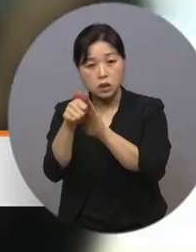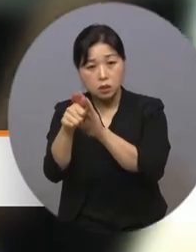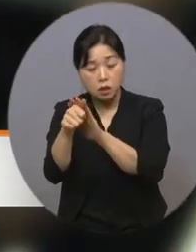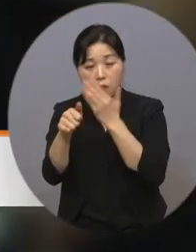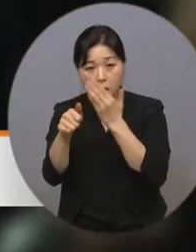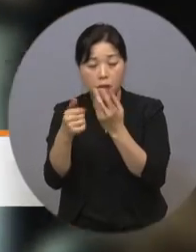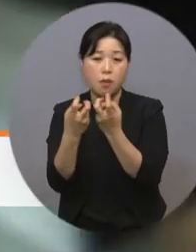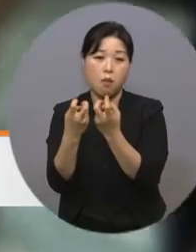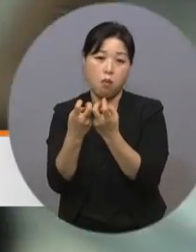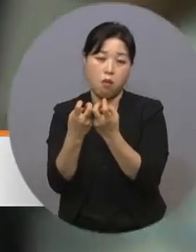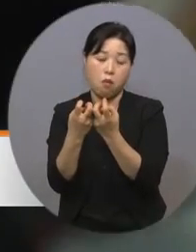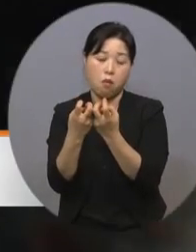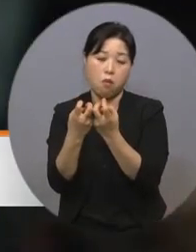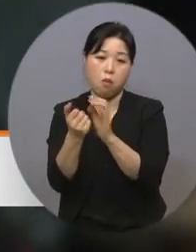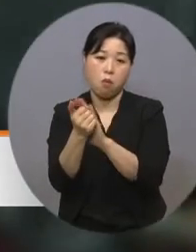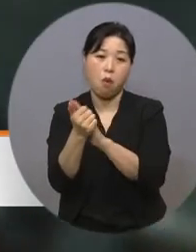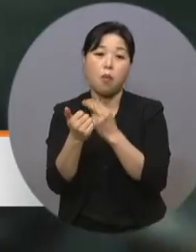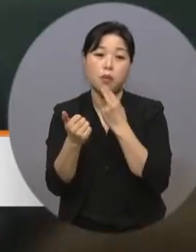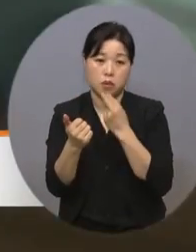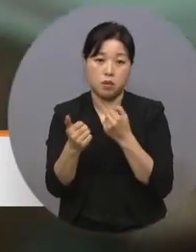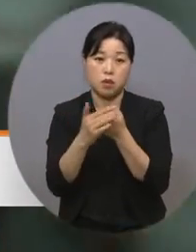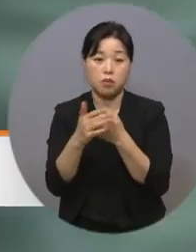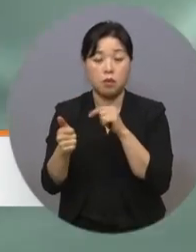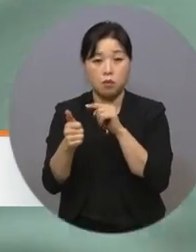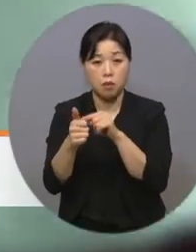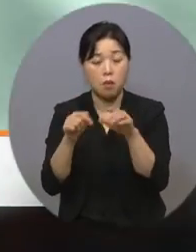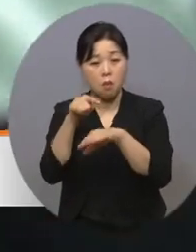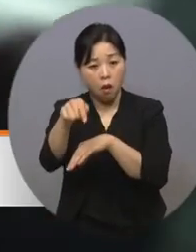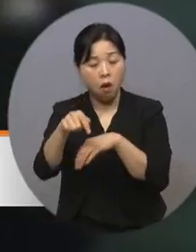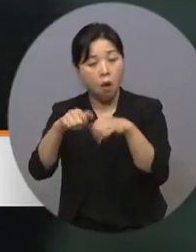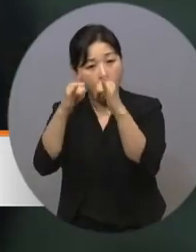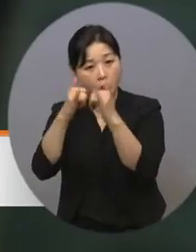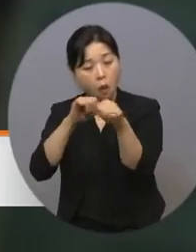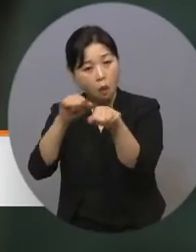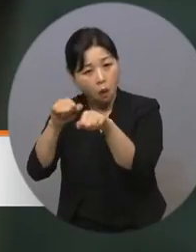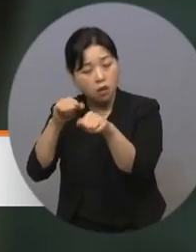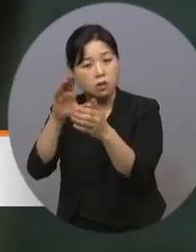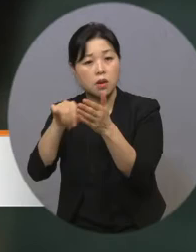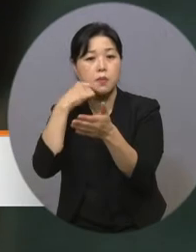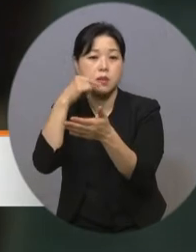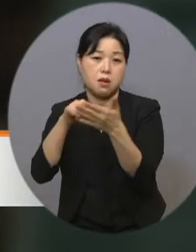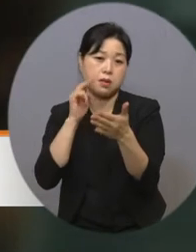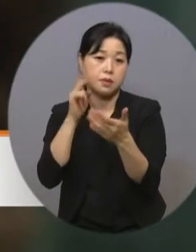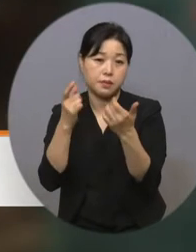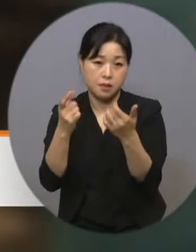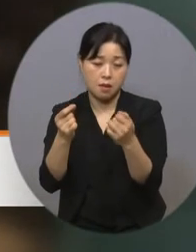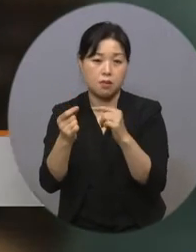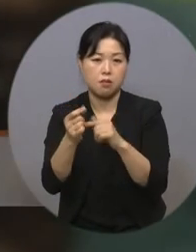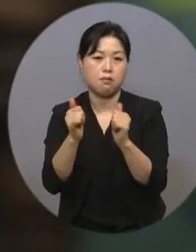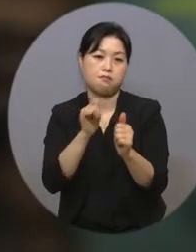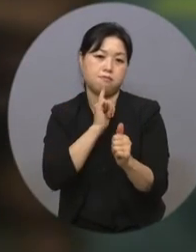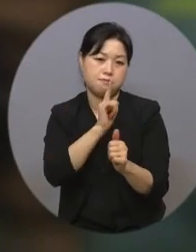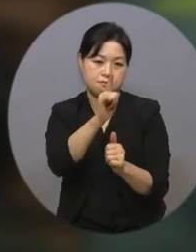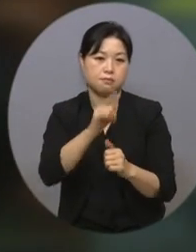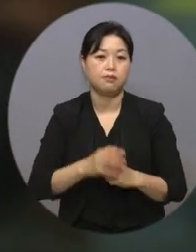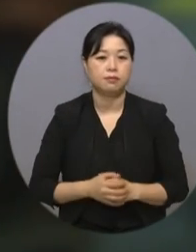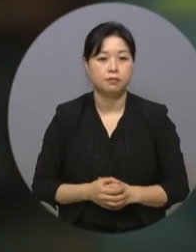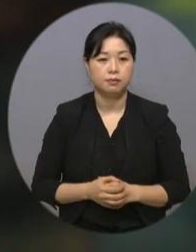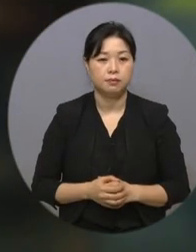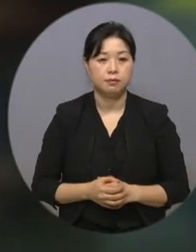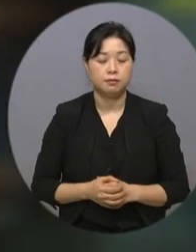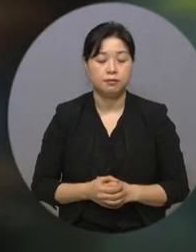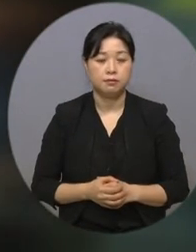않아 피해자의 사회 생활에 막대한 피해 해줬다 며 진정을 제기했습니다 피진정인